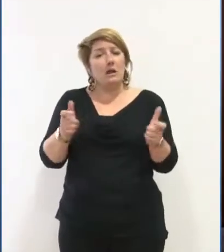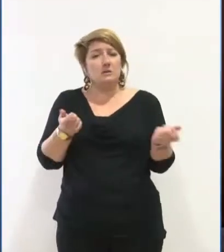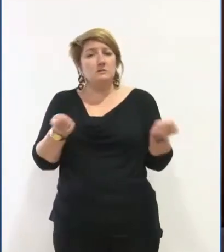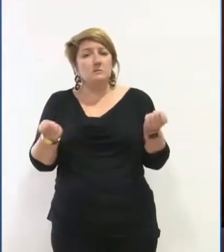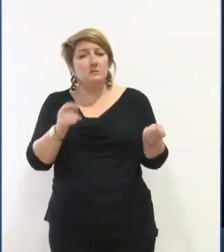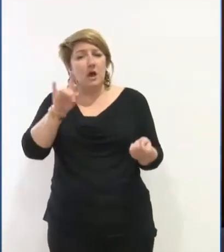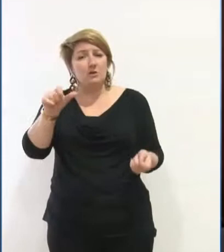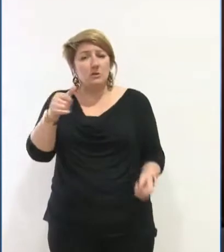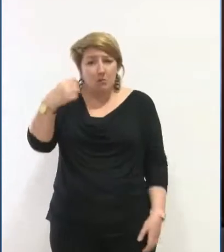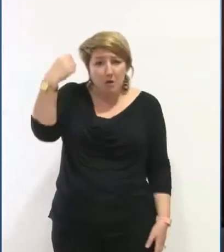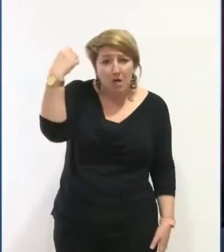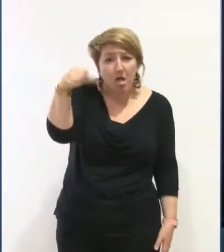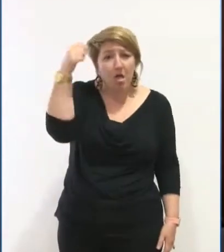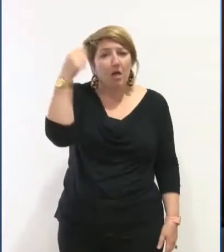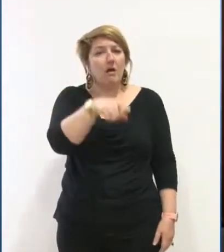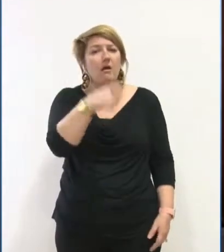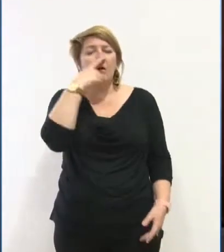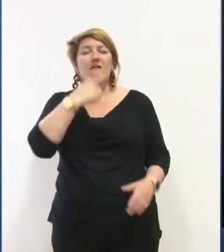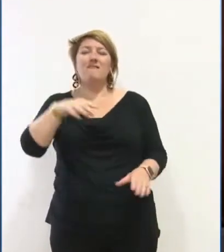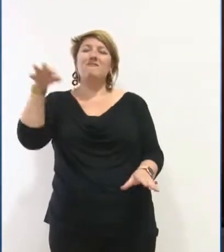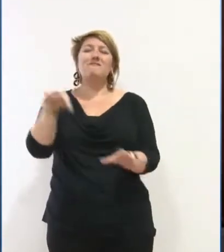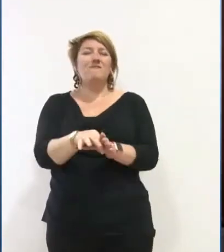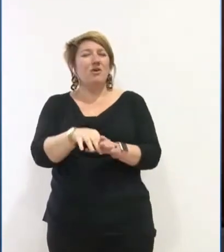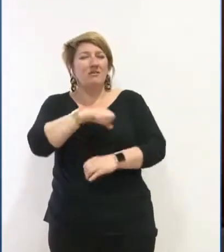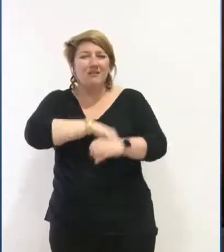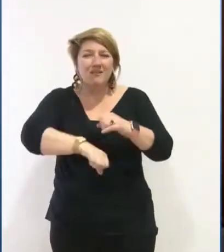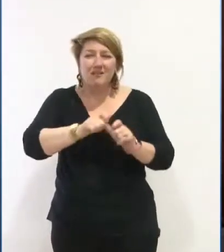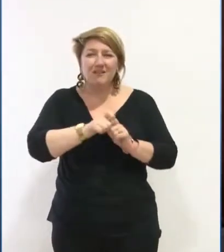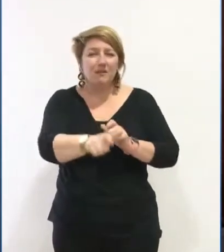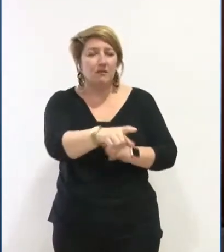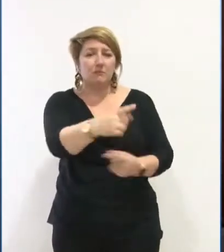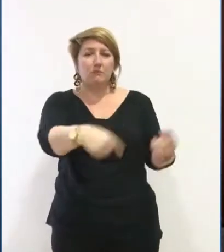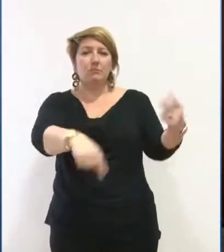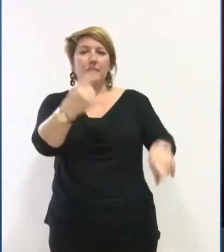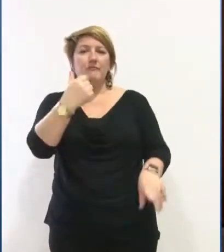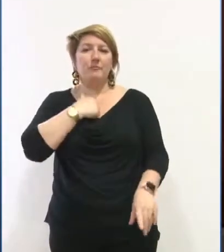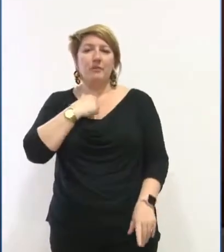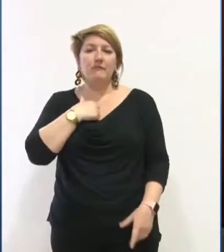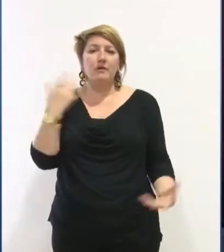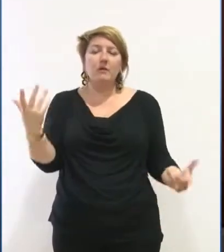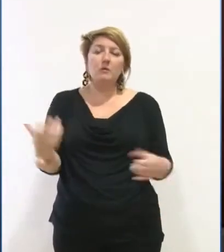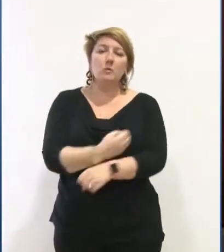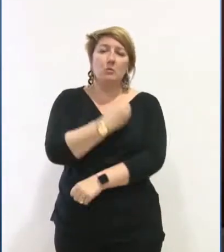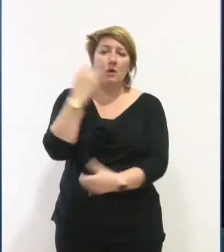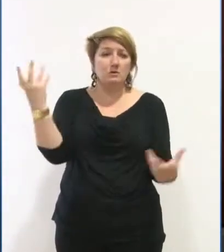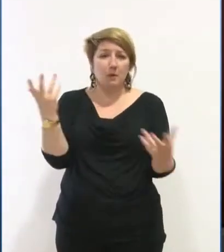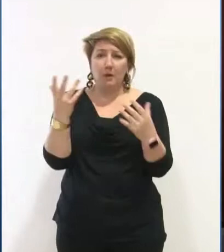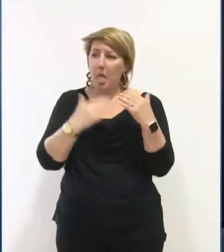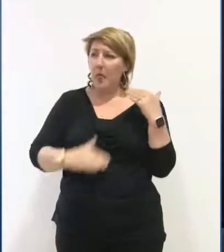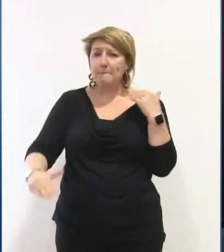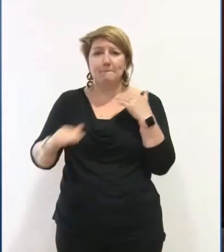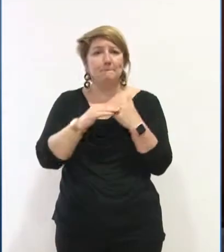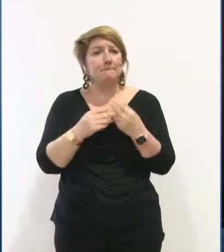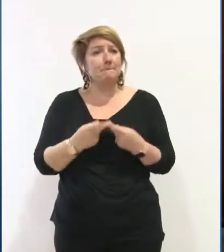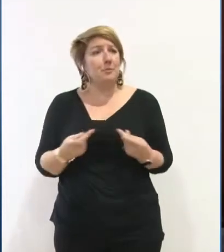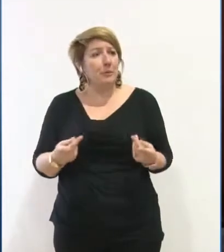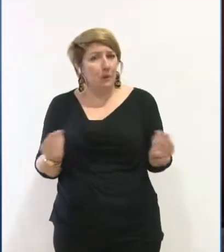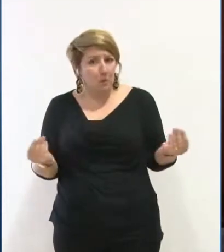métropole, avec les conséquences que ce scénario peut induire. Car s'il va devenir